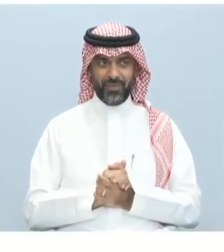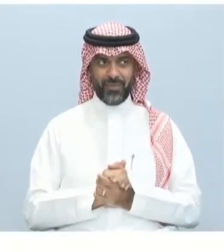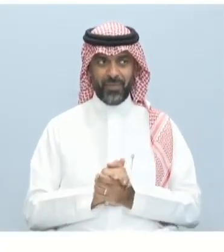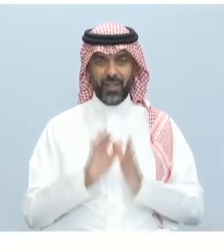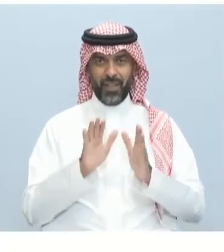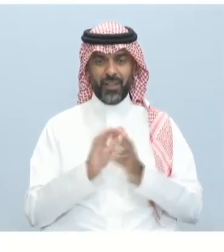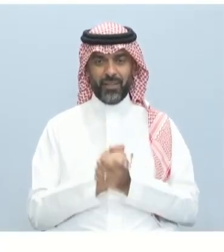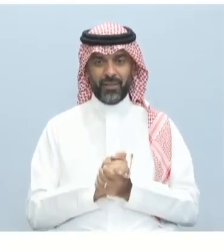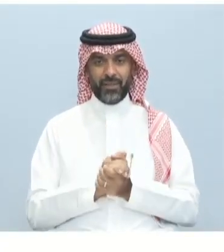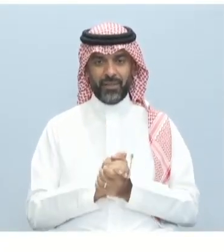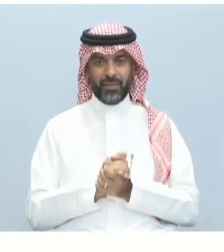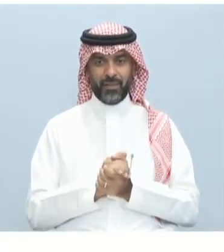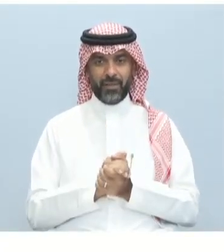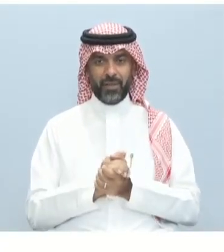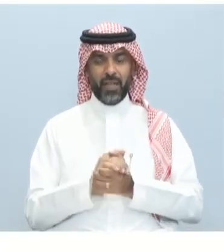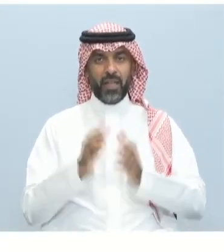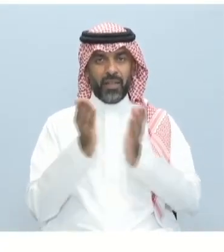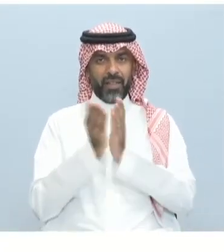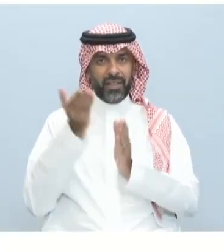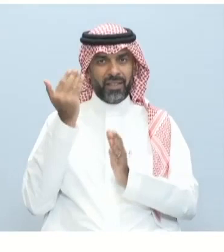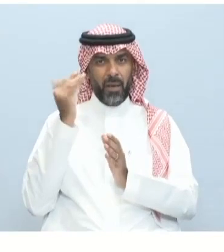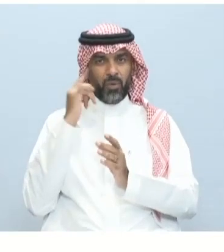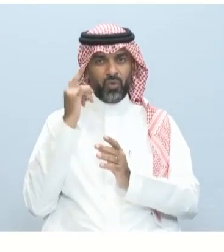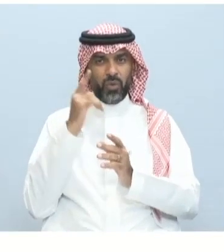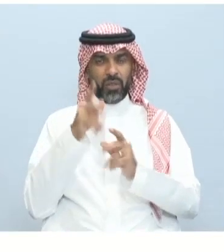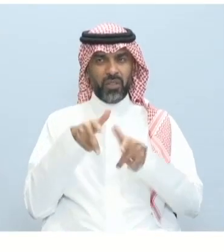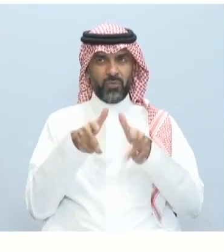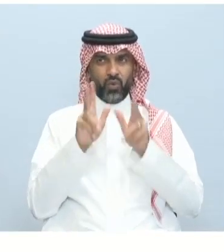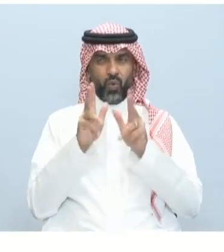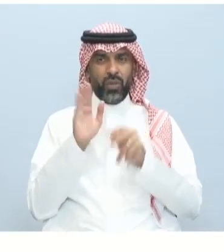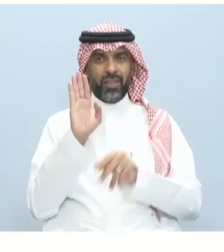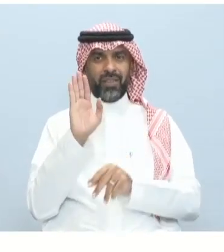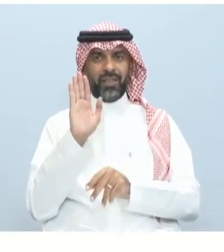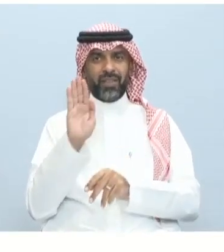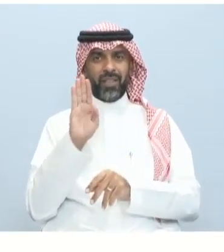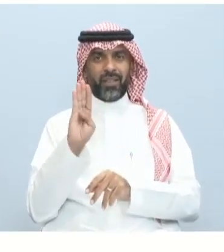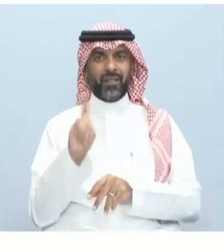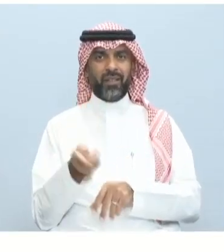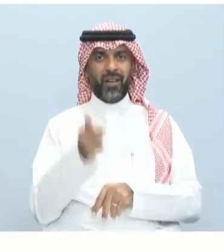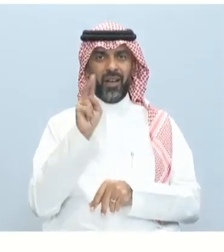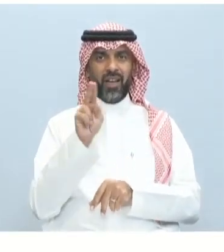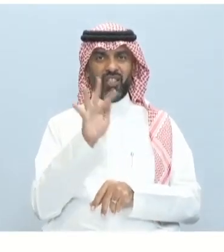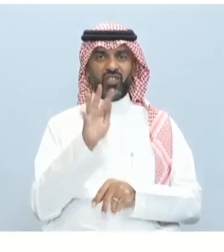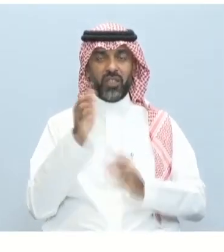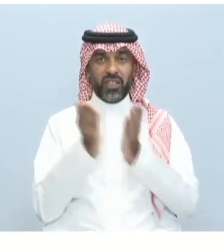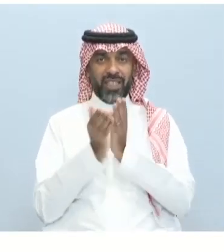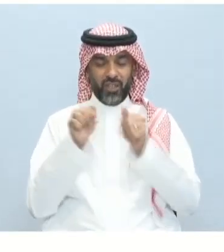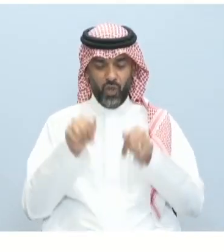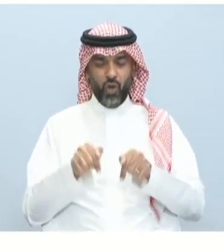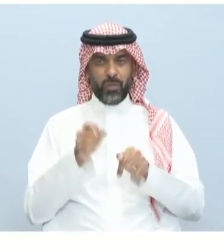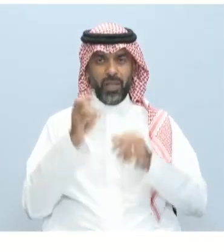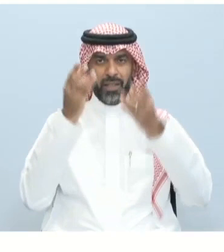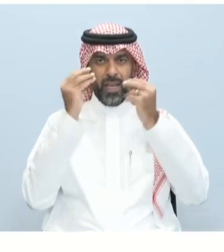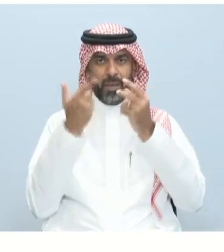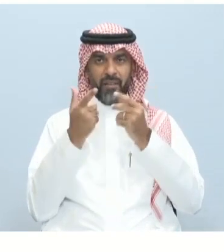إذن تعلمنا في الدرس السابق إنشاء مشروع سكراتش. في درسنا اليوم سنتعلم